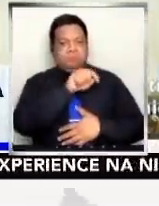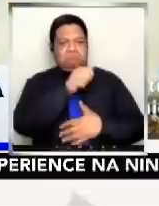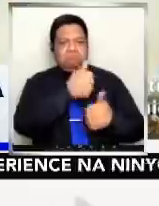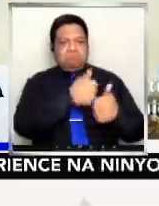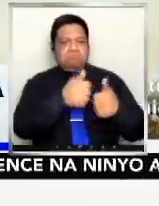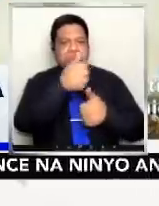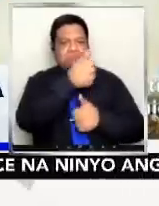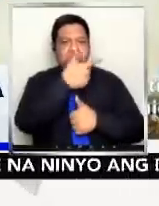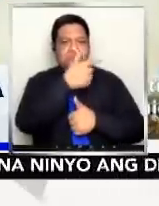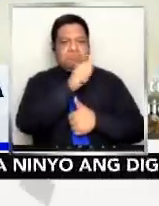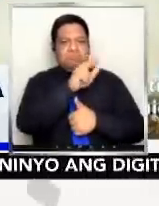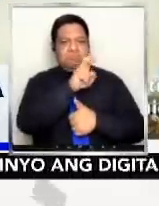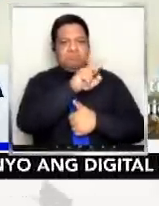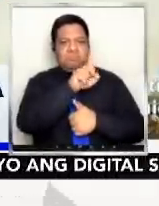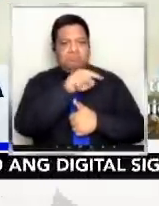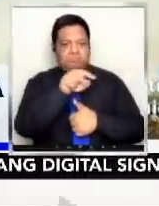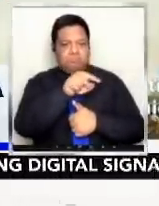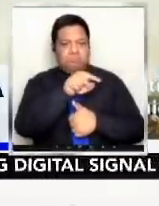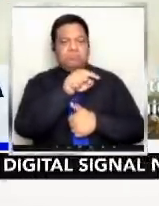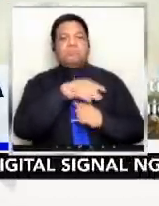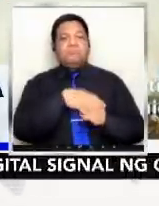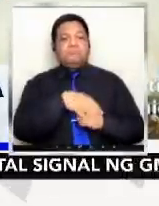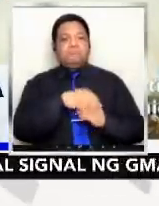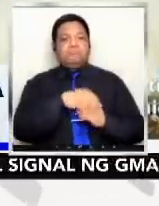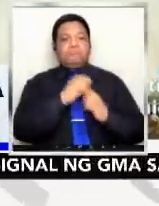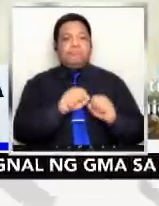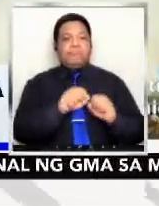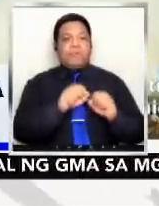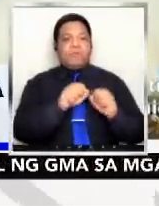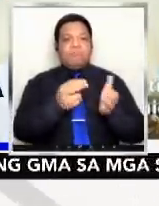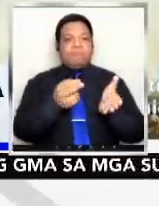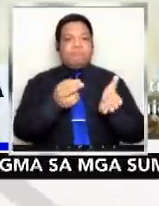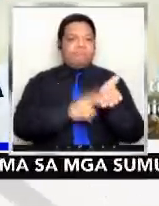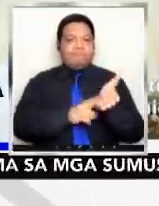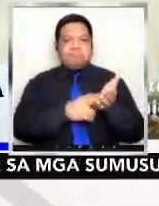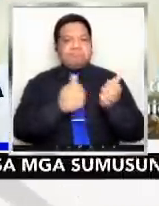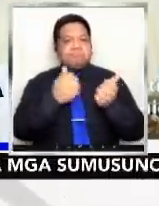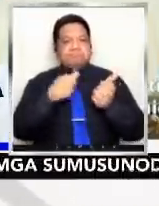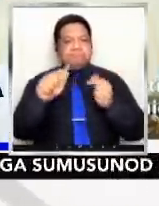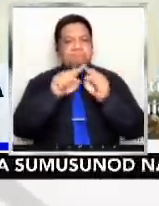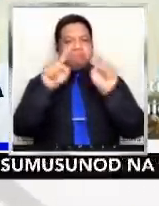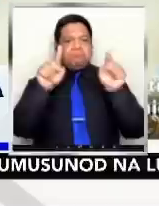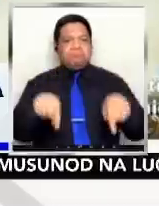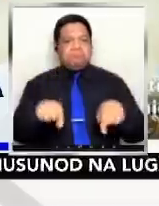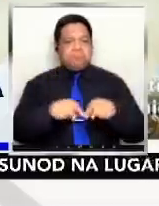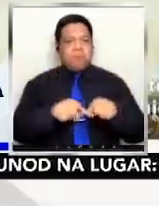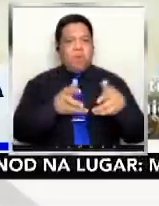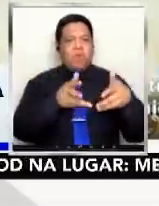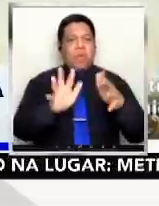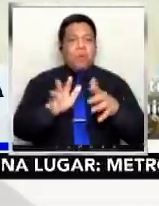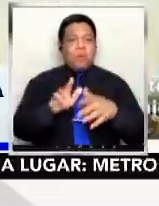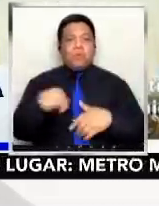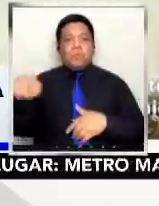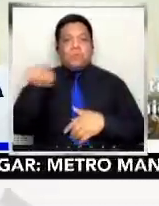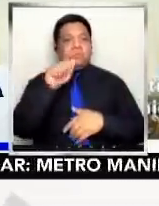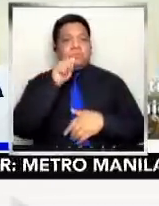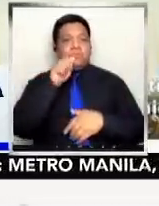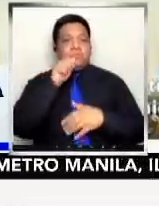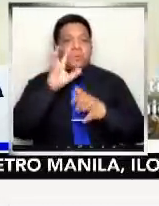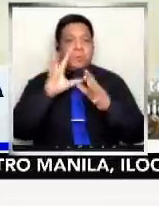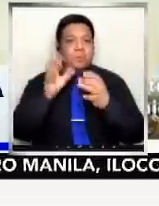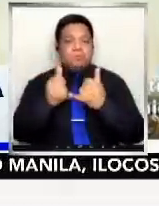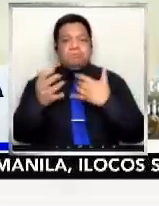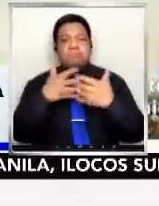allow the private sector to import at will. Baski